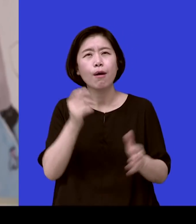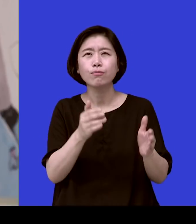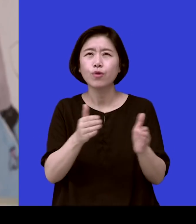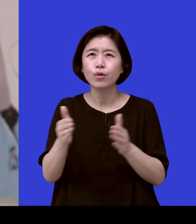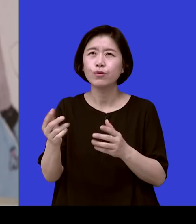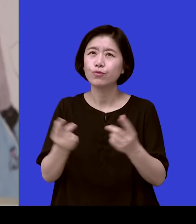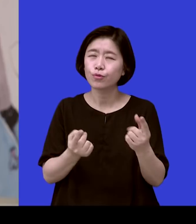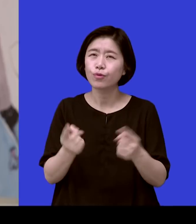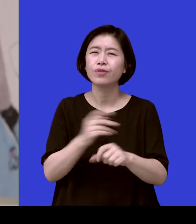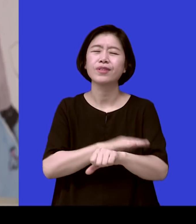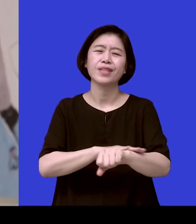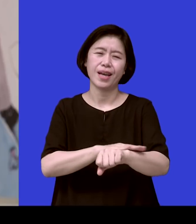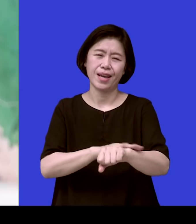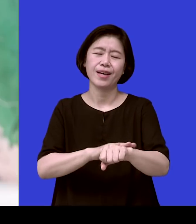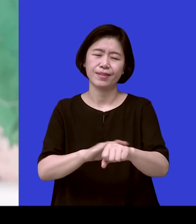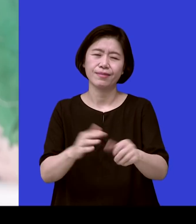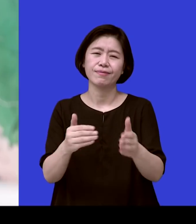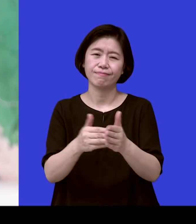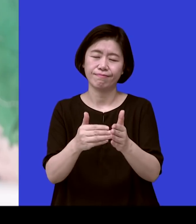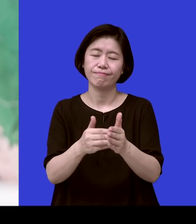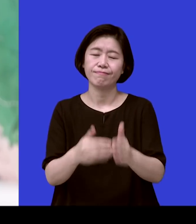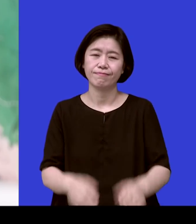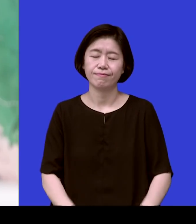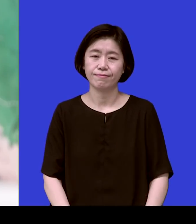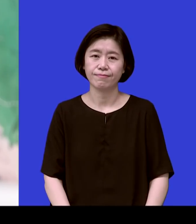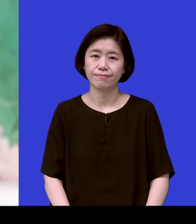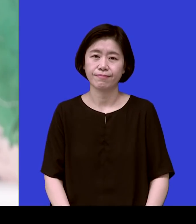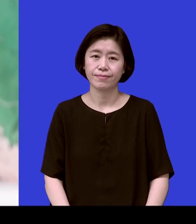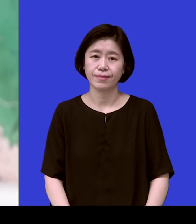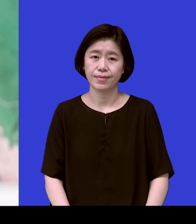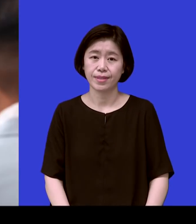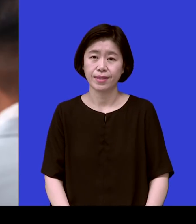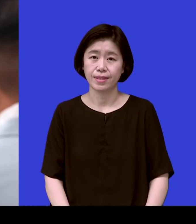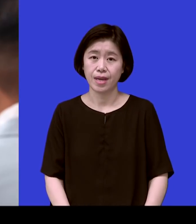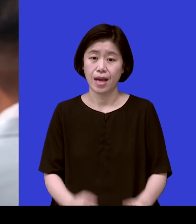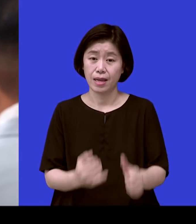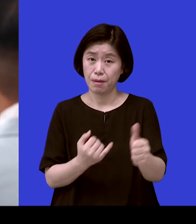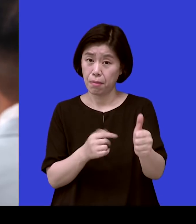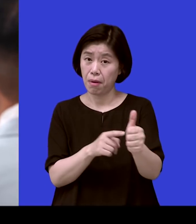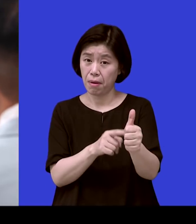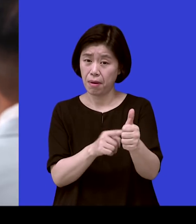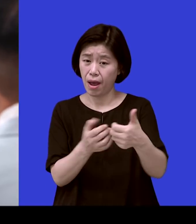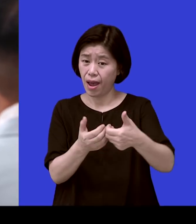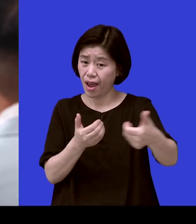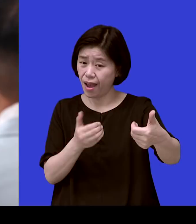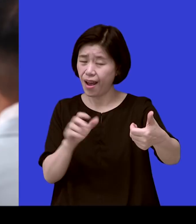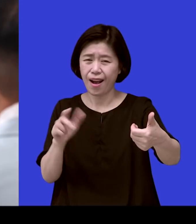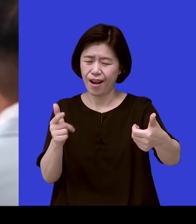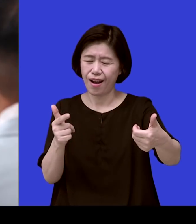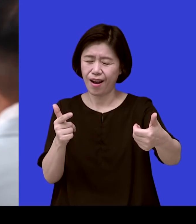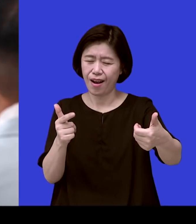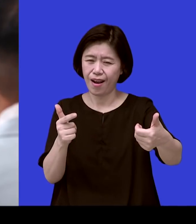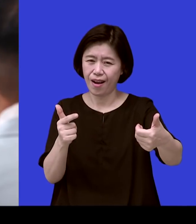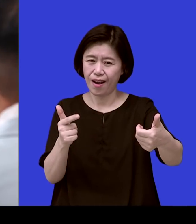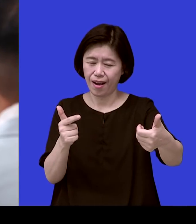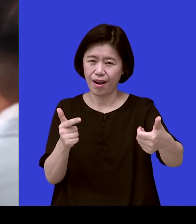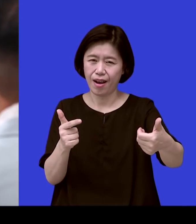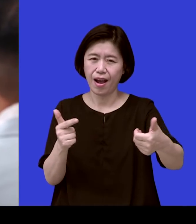이미 저더라고요 그 사람은. 그래서 제 안에 다시 넣어서